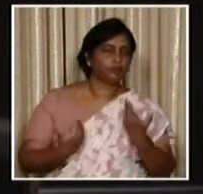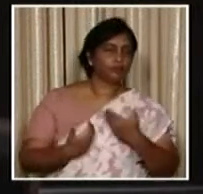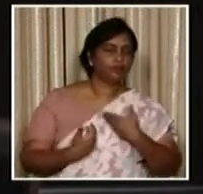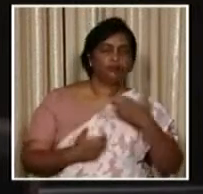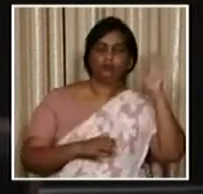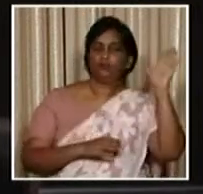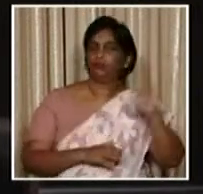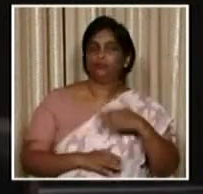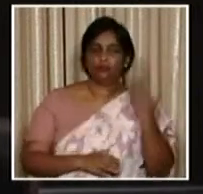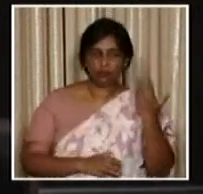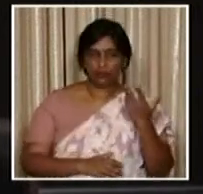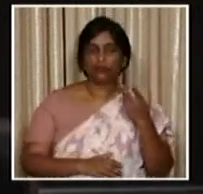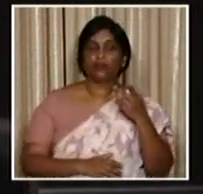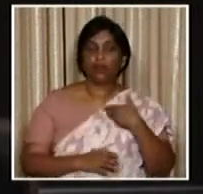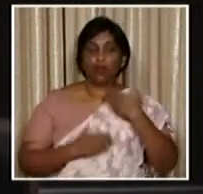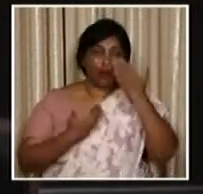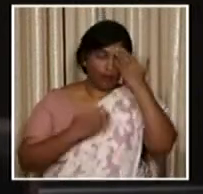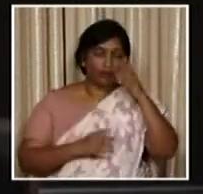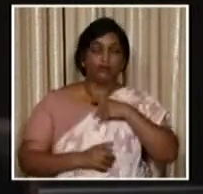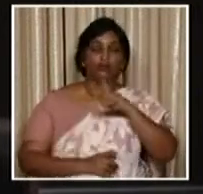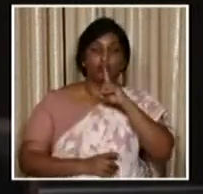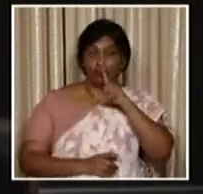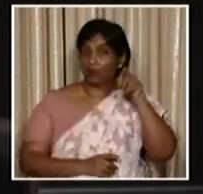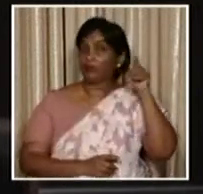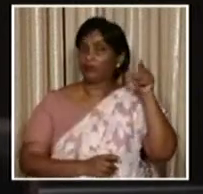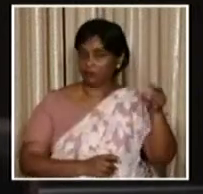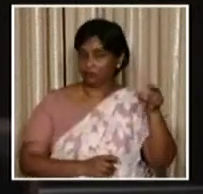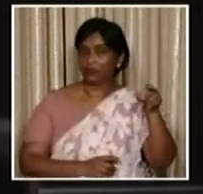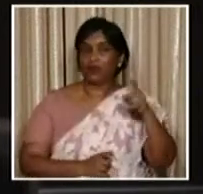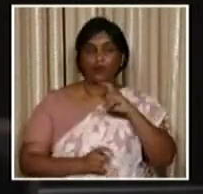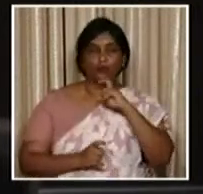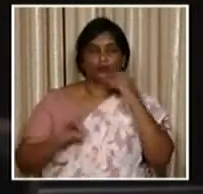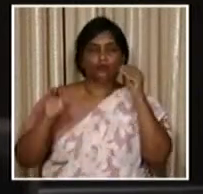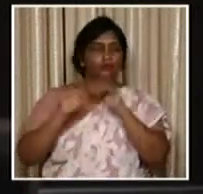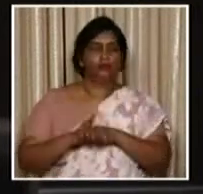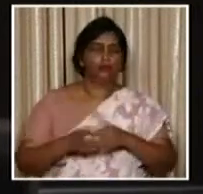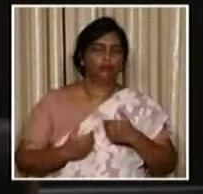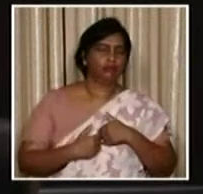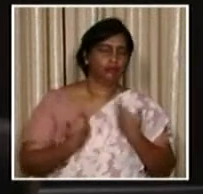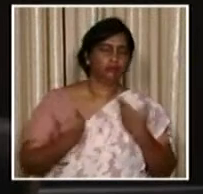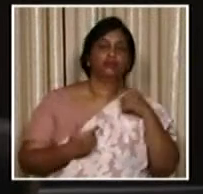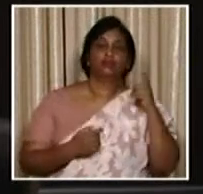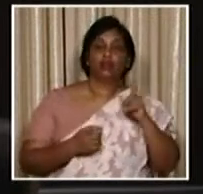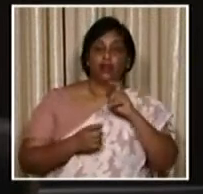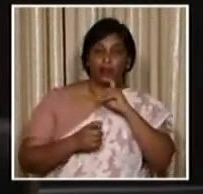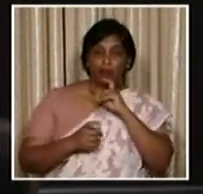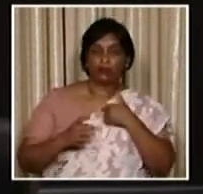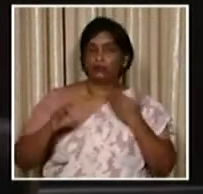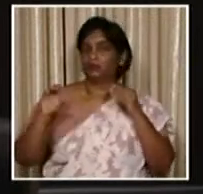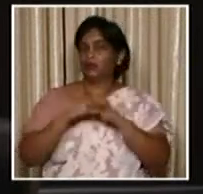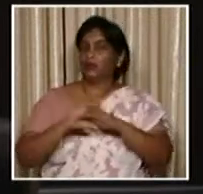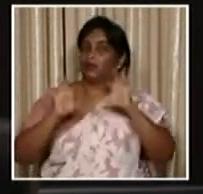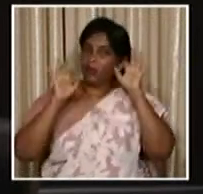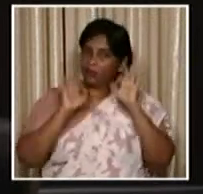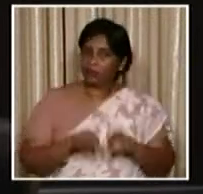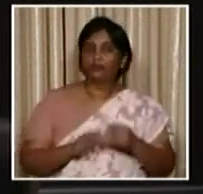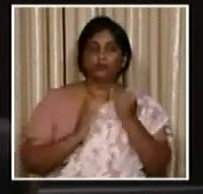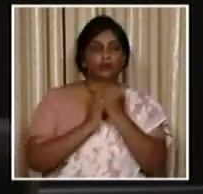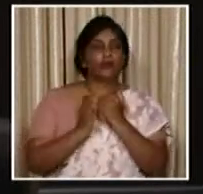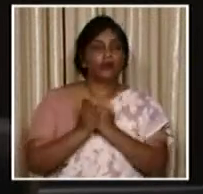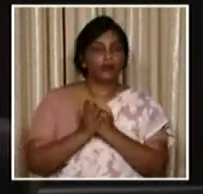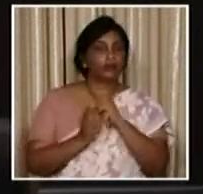හරිමින් ඉන්නවා මම විවෘතව කියනවා එතුමාට. එතුමා අධිකරණයේ මග හරිමින් අද කිරණීට ඉදිරිපත් නොවෙන්න